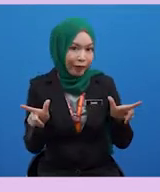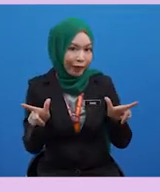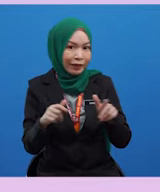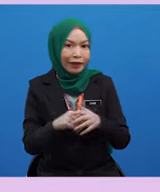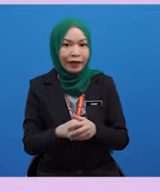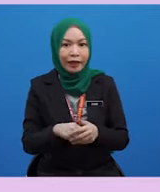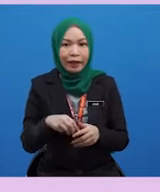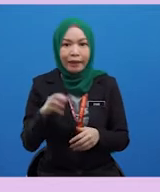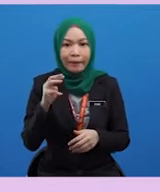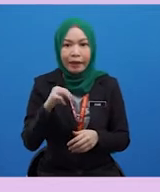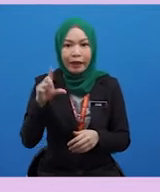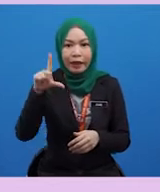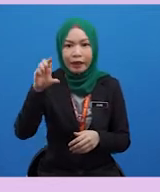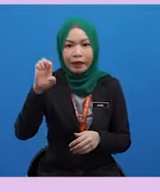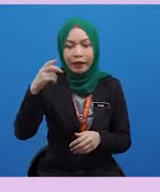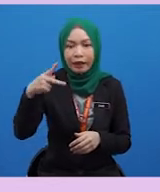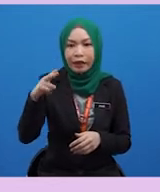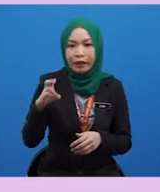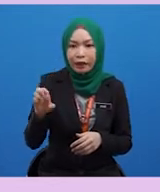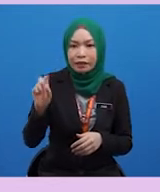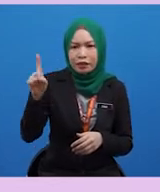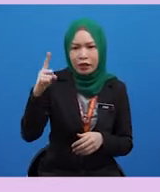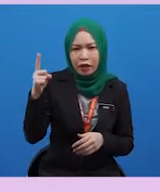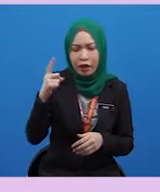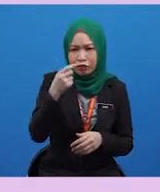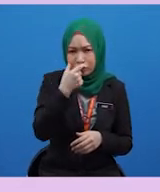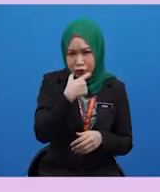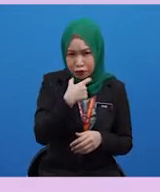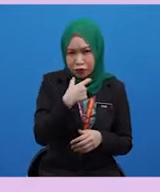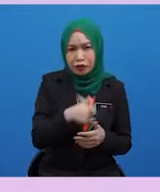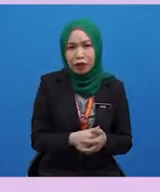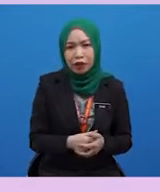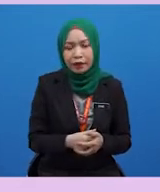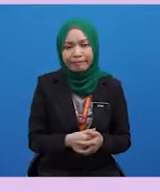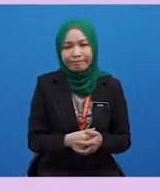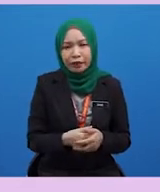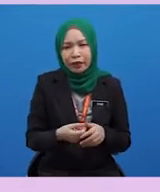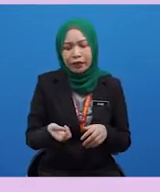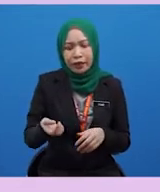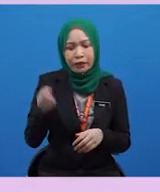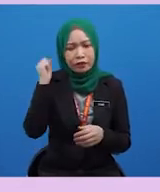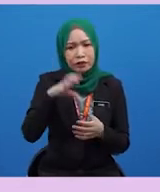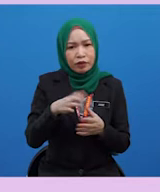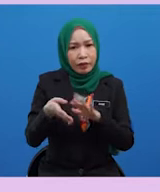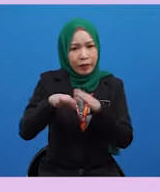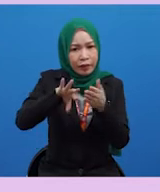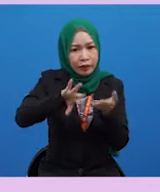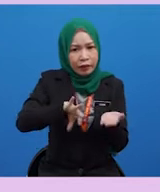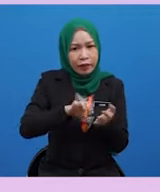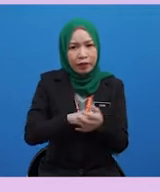kemurungan sejak kematian suaminya. Hidupnya kini bagai layang-layang terputus